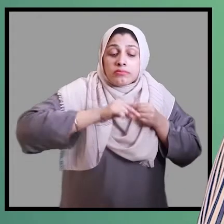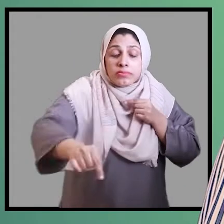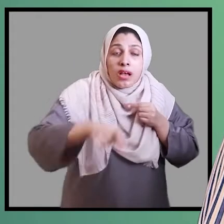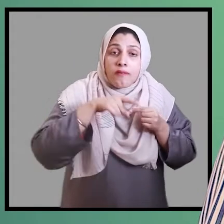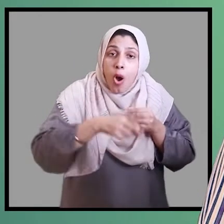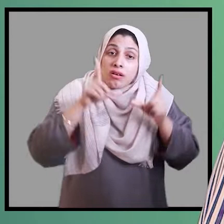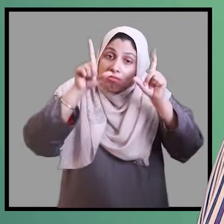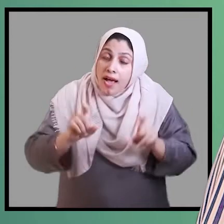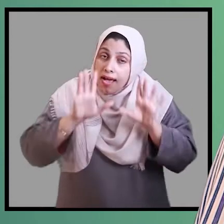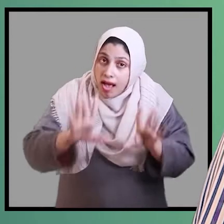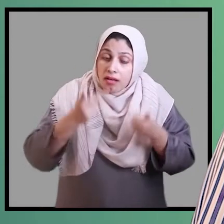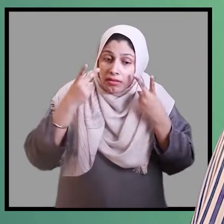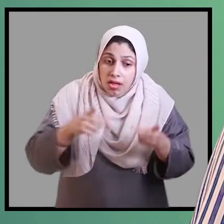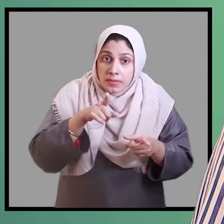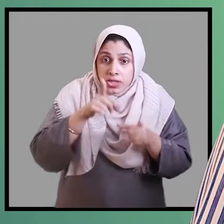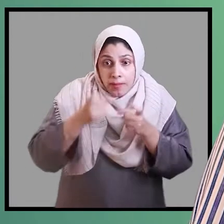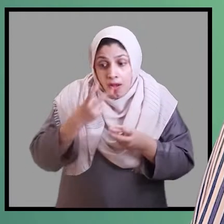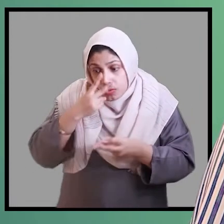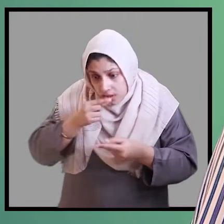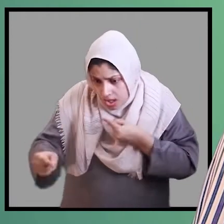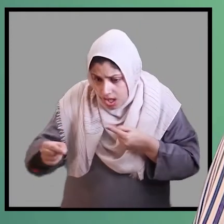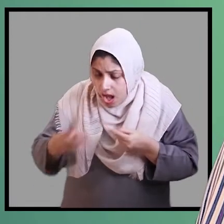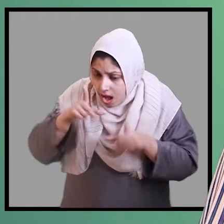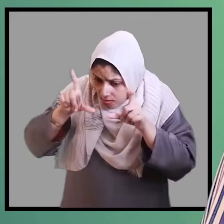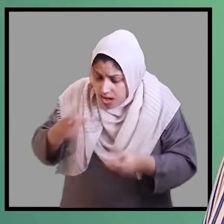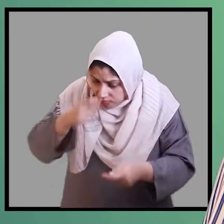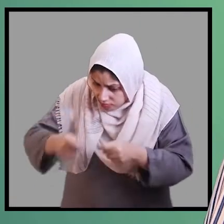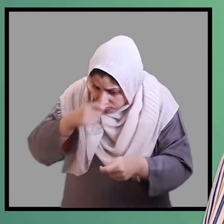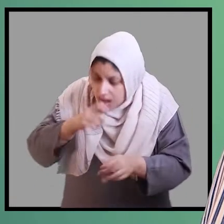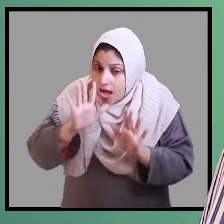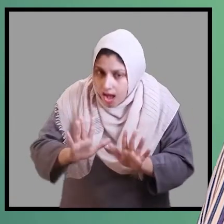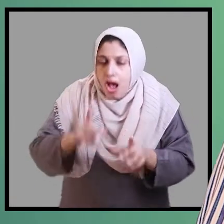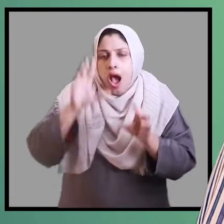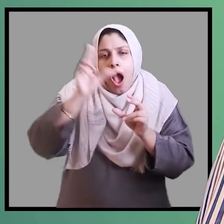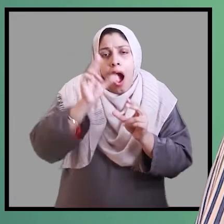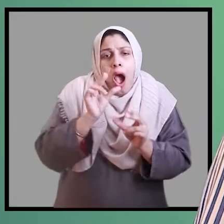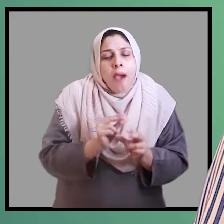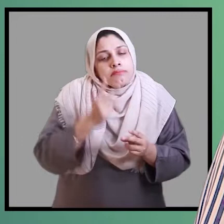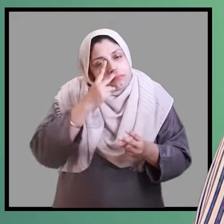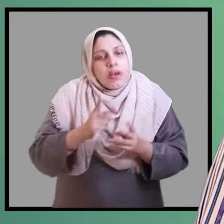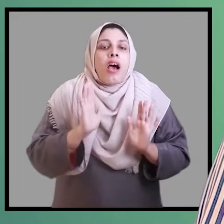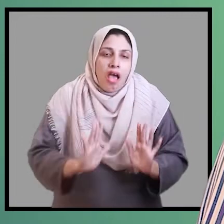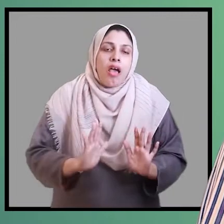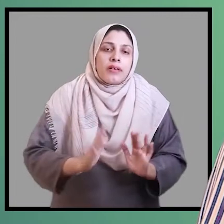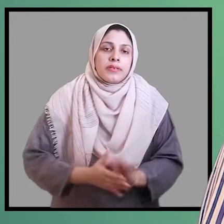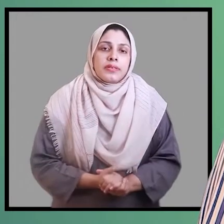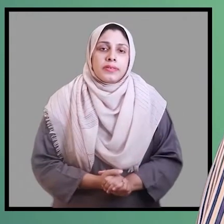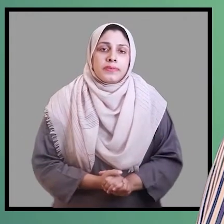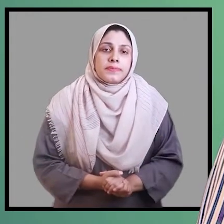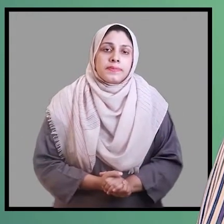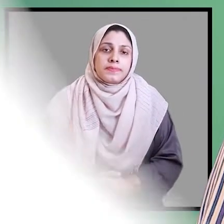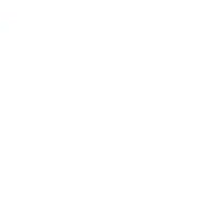है और उसके साथ साथ पेशाब की जो फ्लो का एक टेस्ट होता है जिसे फ्लोमेट्री कहते हैं, उसमें भी जो है पेशाब की जो फ्लो है वो इसमें काफ़ी